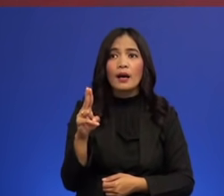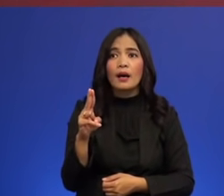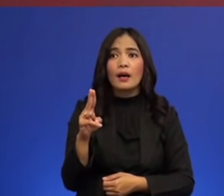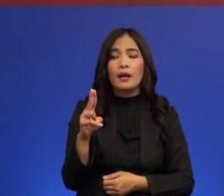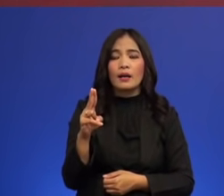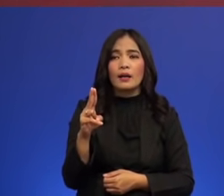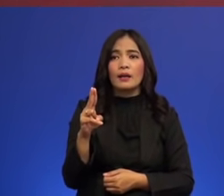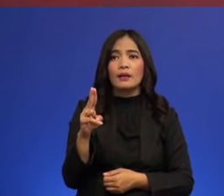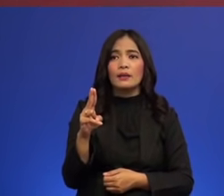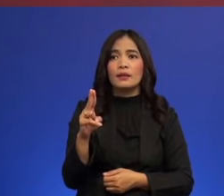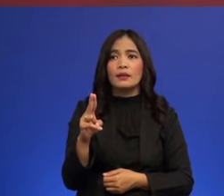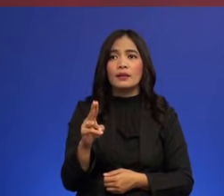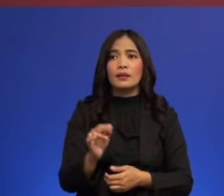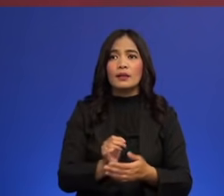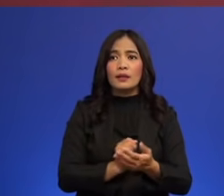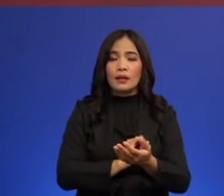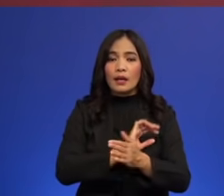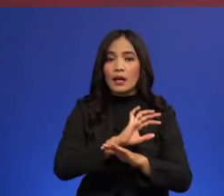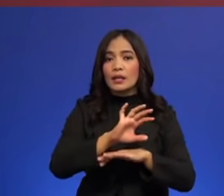percaya